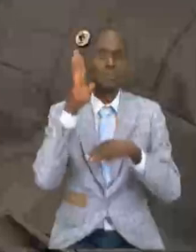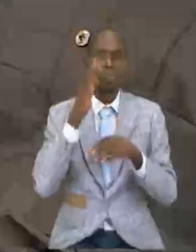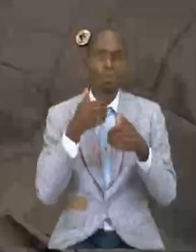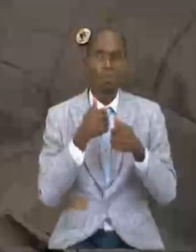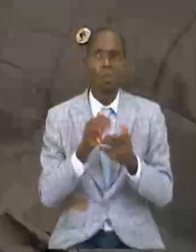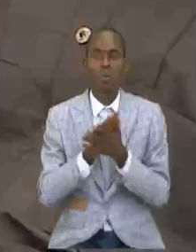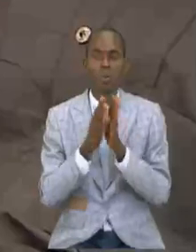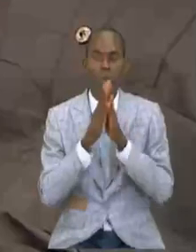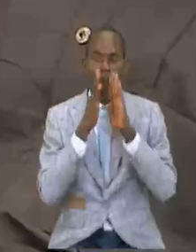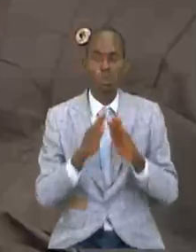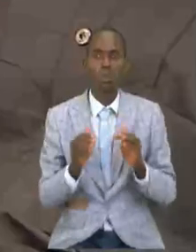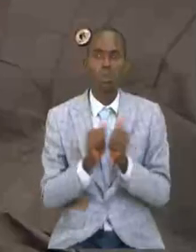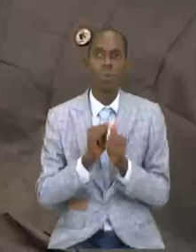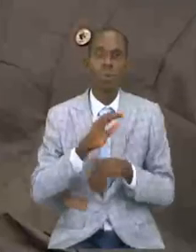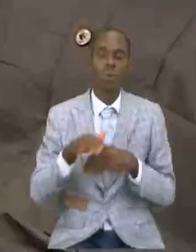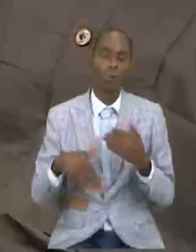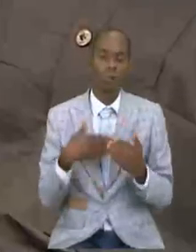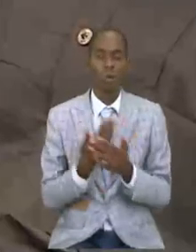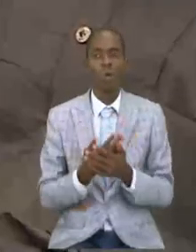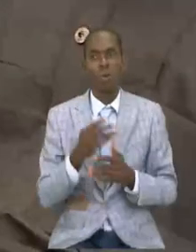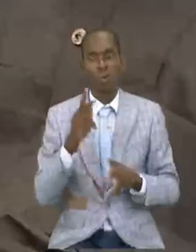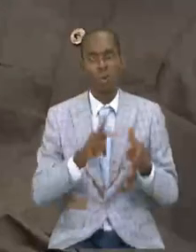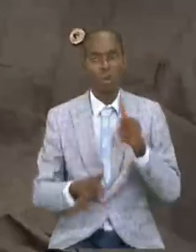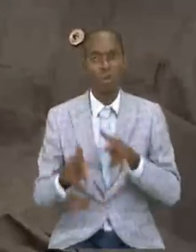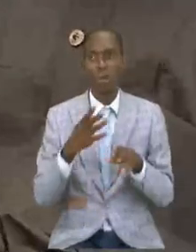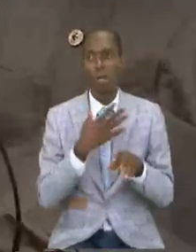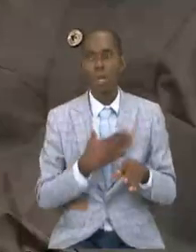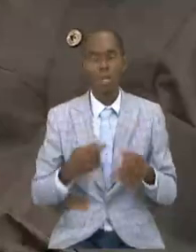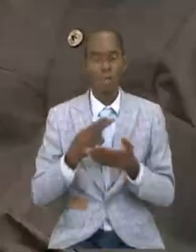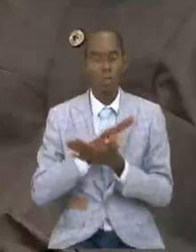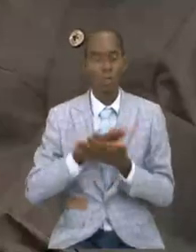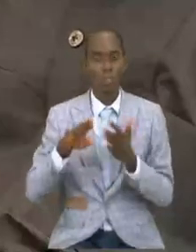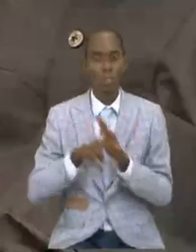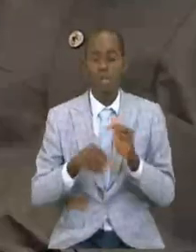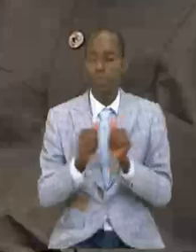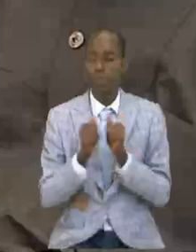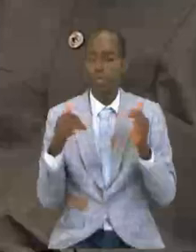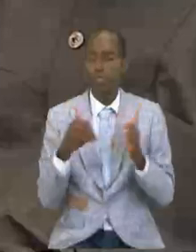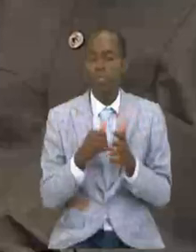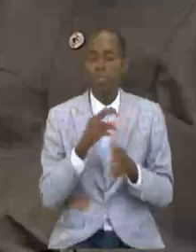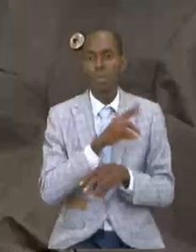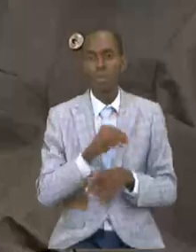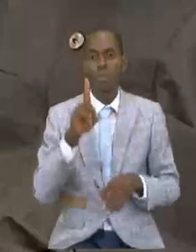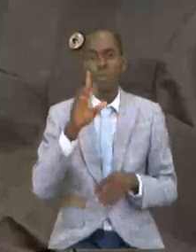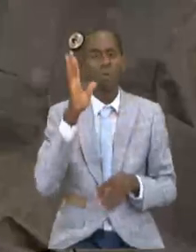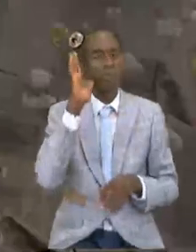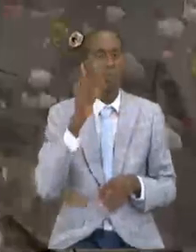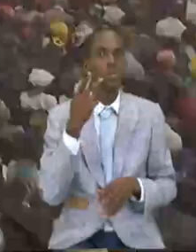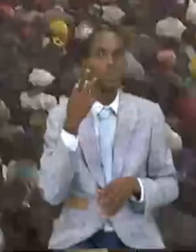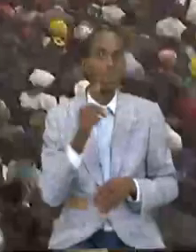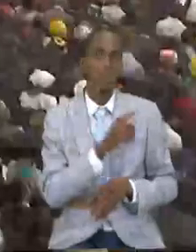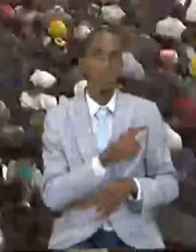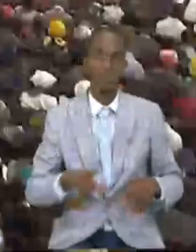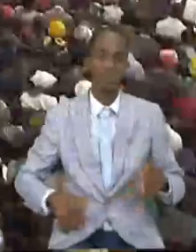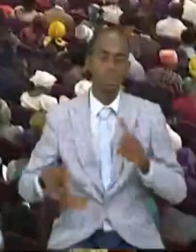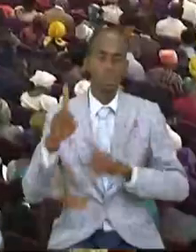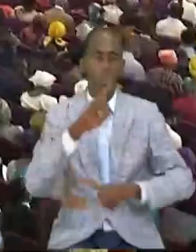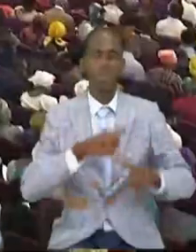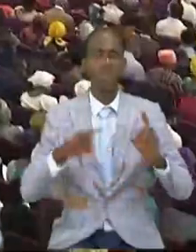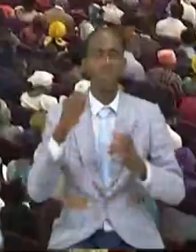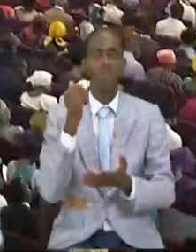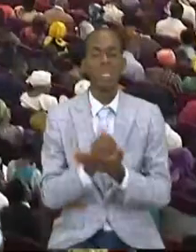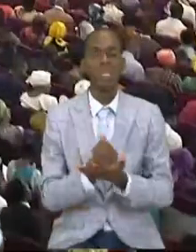rechercher la paix avec tous et la sanctification sans laquelle personne ne verra le Seigneur. Quelqu'un là-bas dit